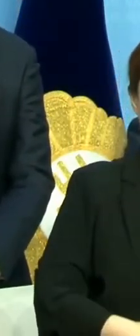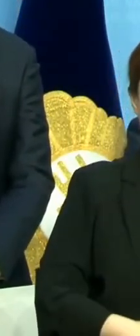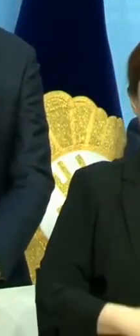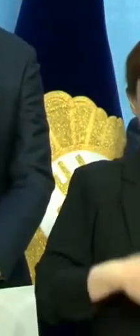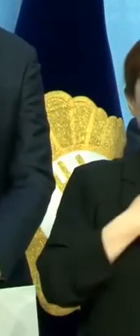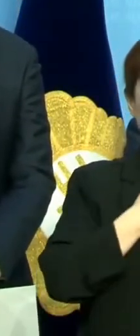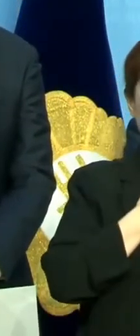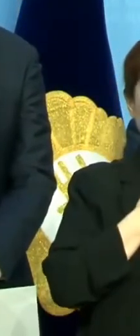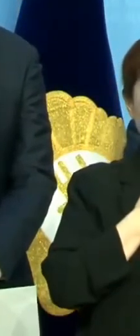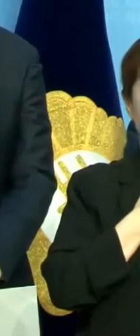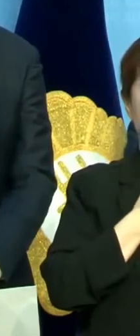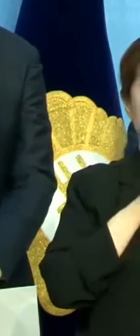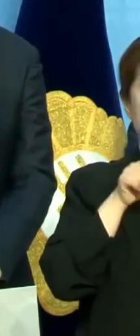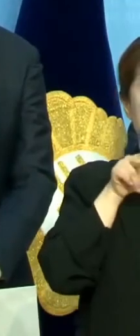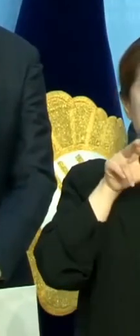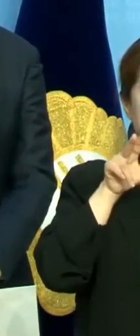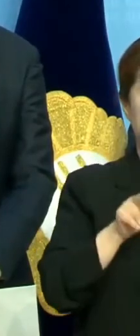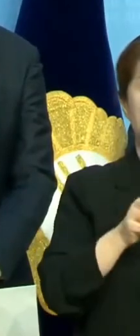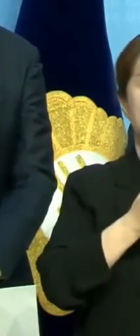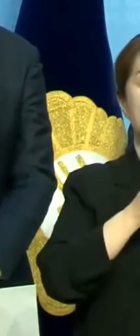저 이 세상에서